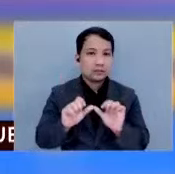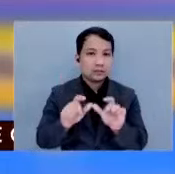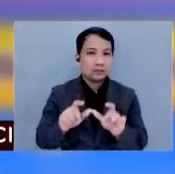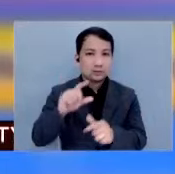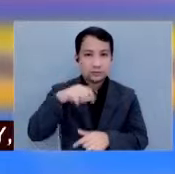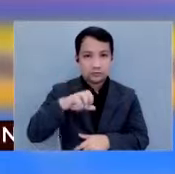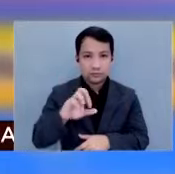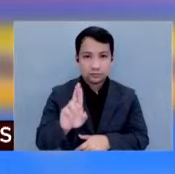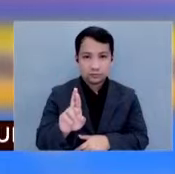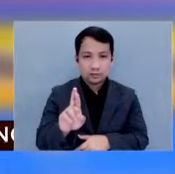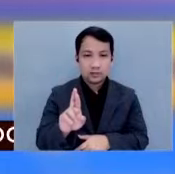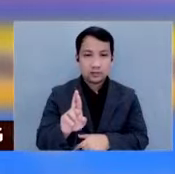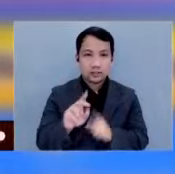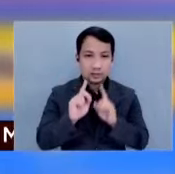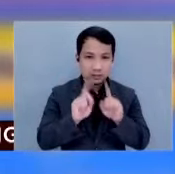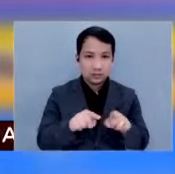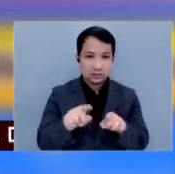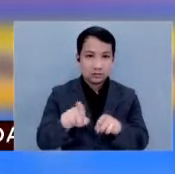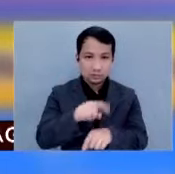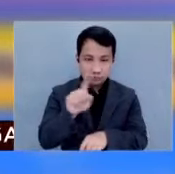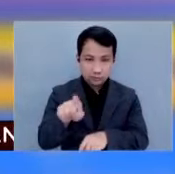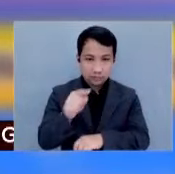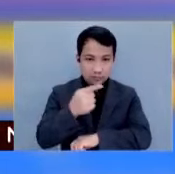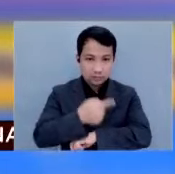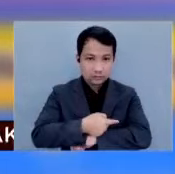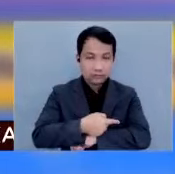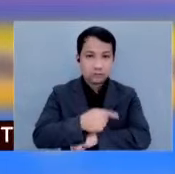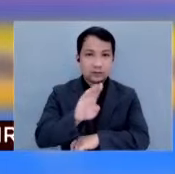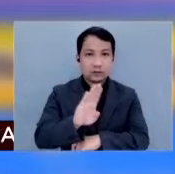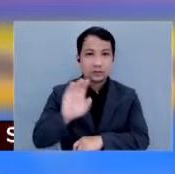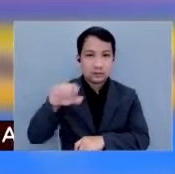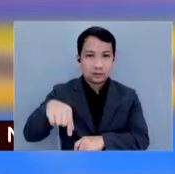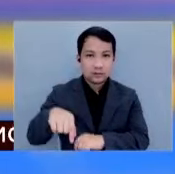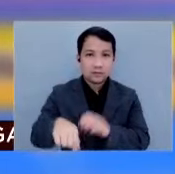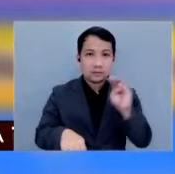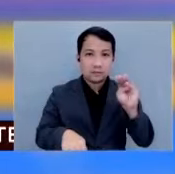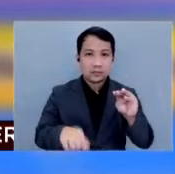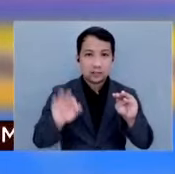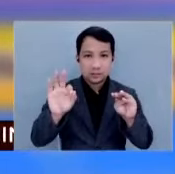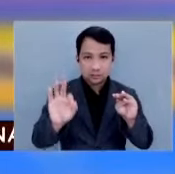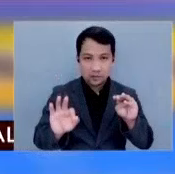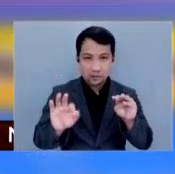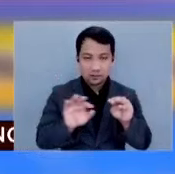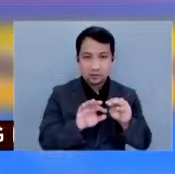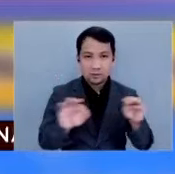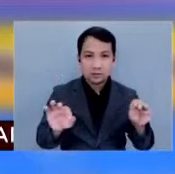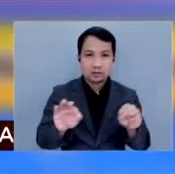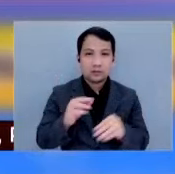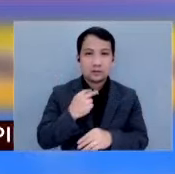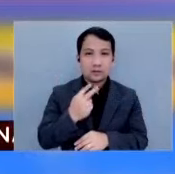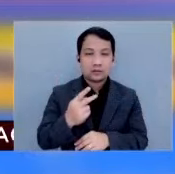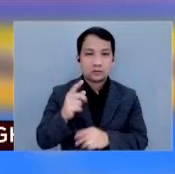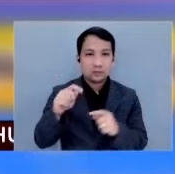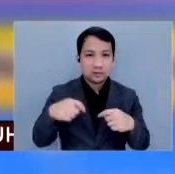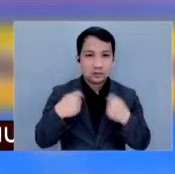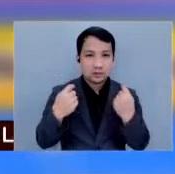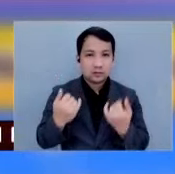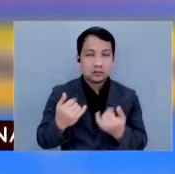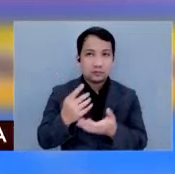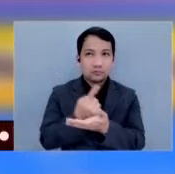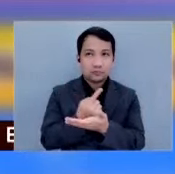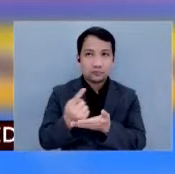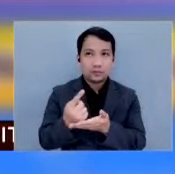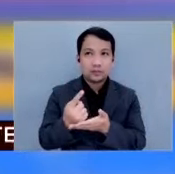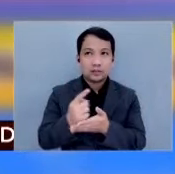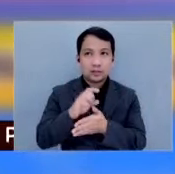at sagutin ang question of the day sa Batang Quiapo, Lunes hanggang Biyernes at sa The Voice Teens naman ngayong weekend. Abangan